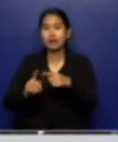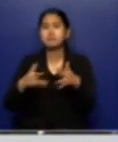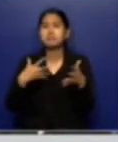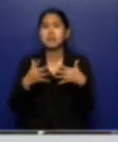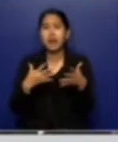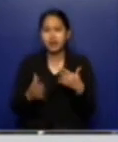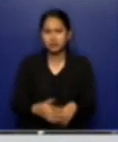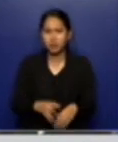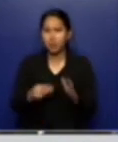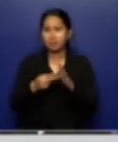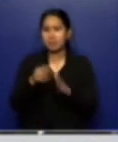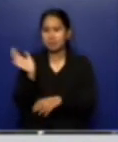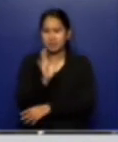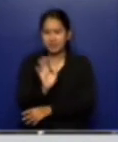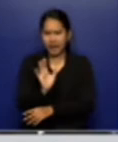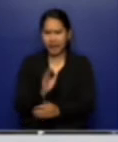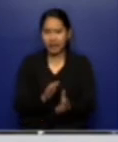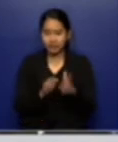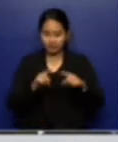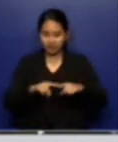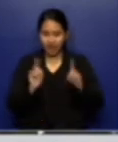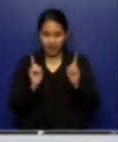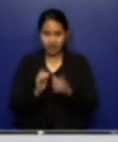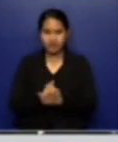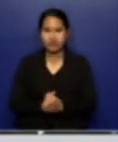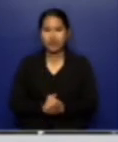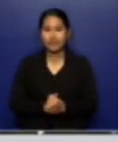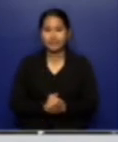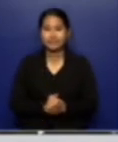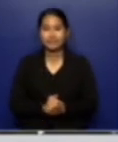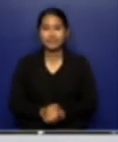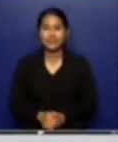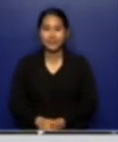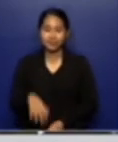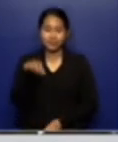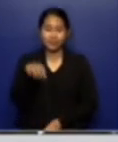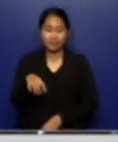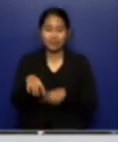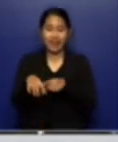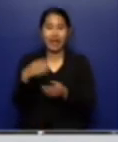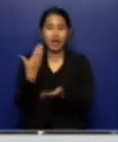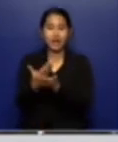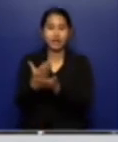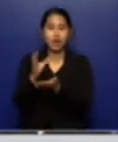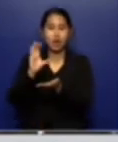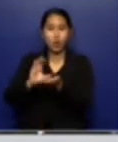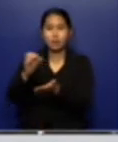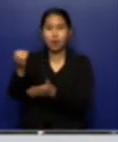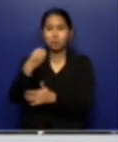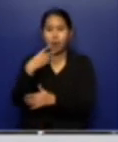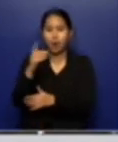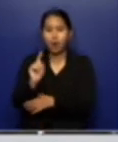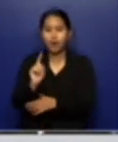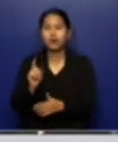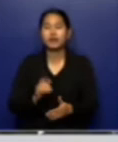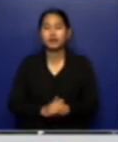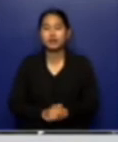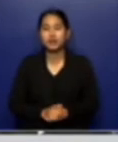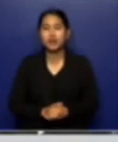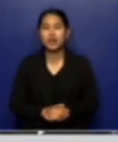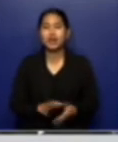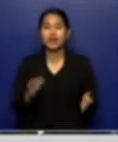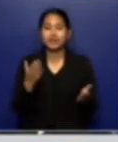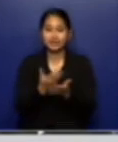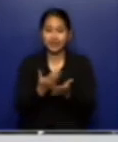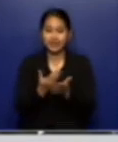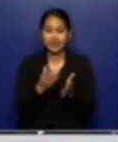มันไม่ใช่อย่างนั้นนี่ท่านประธานสำนักงบประมาณนะครับบอกว่าไอ้เงินด้านการศึ